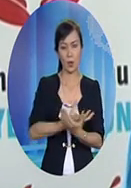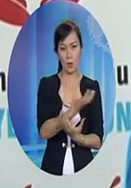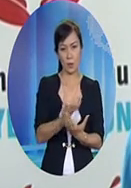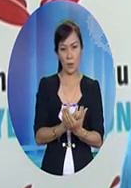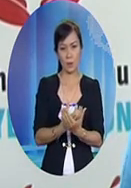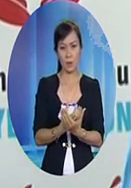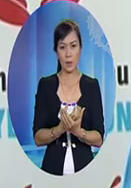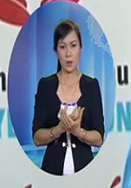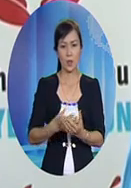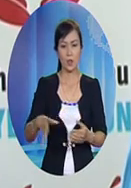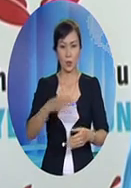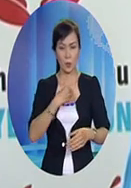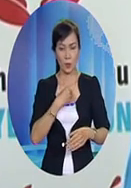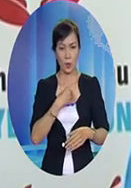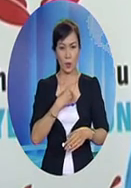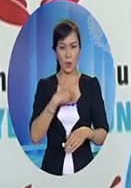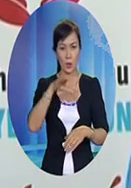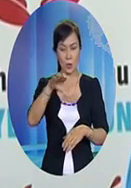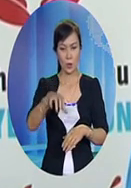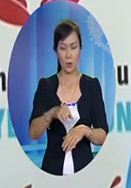Như vậy là chúng tôi không chỉ dùng